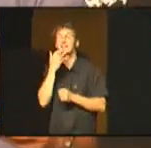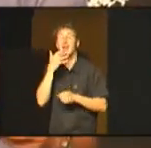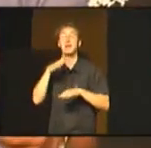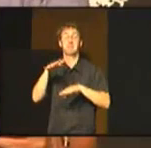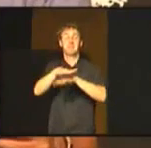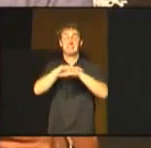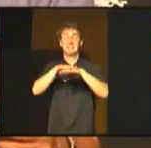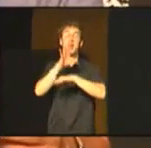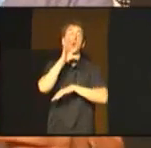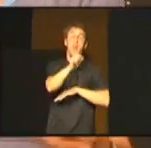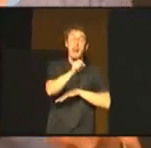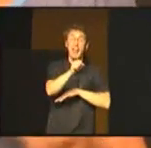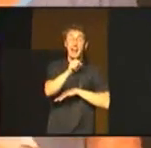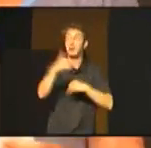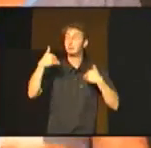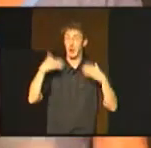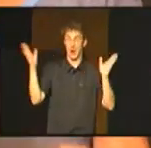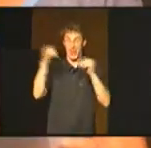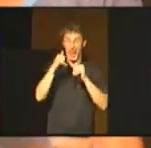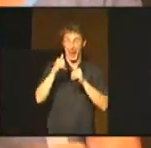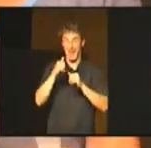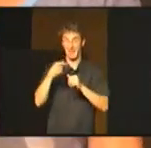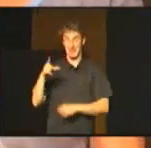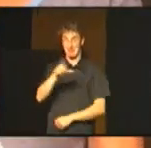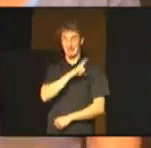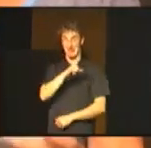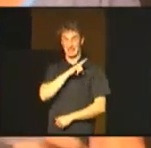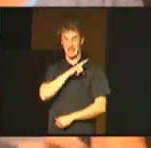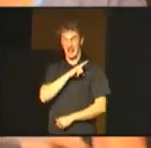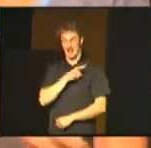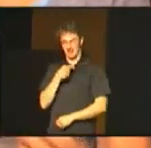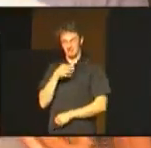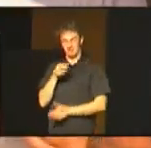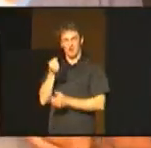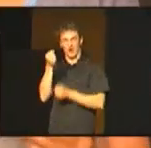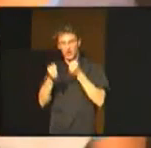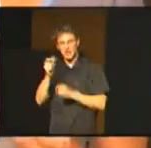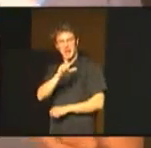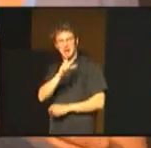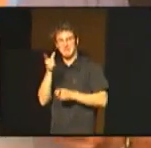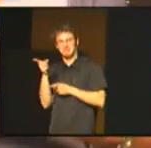sense competències, exèrcit dotat d'un instrumental caríssim,